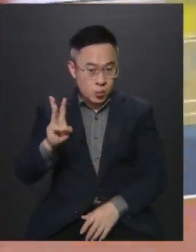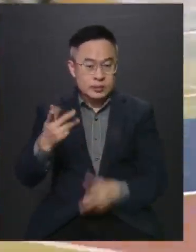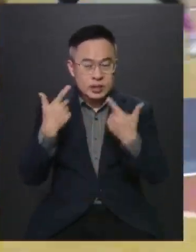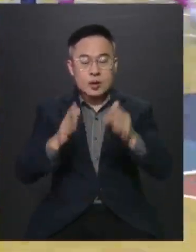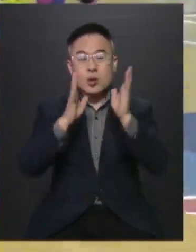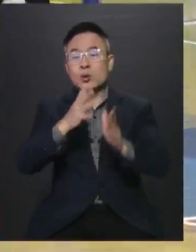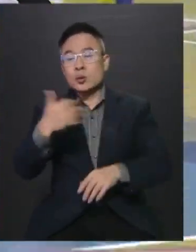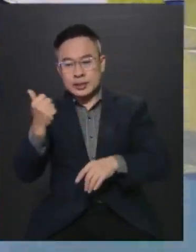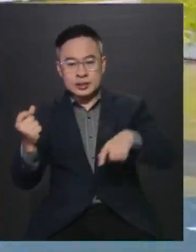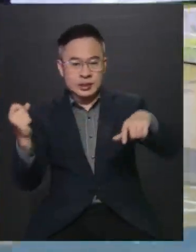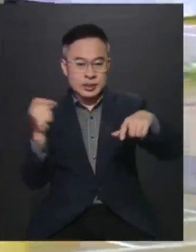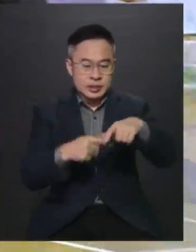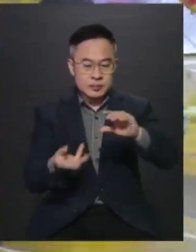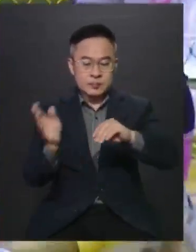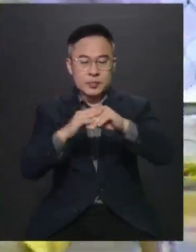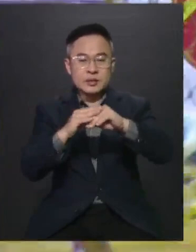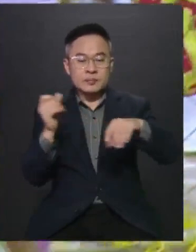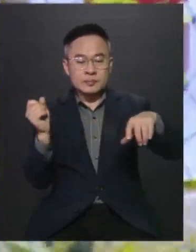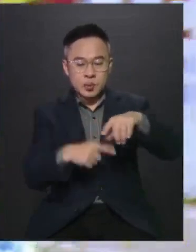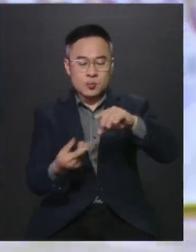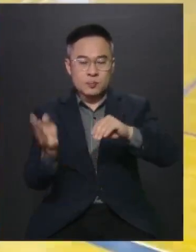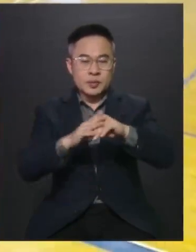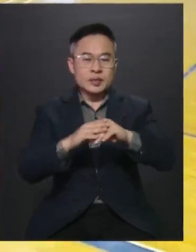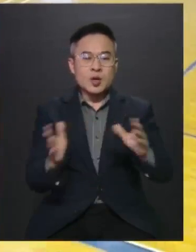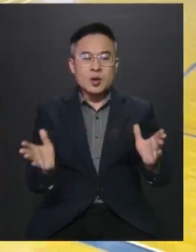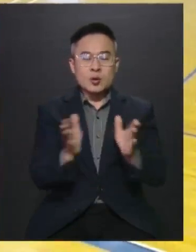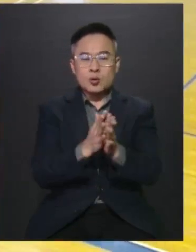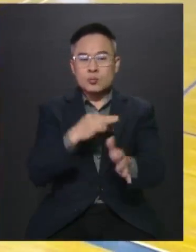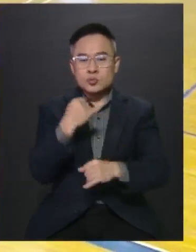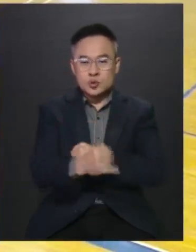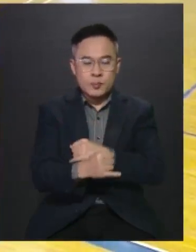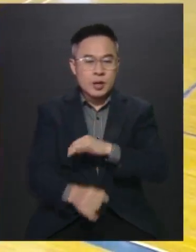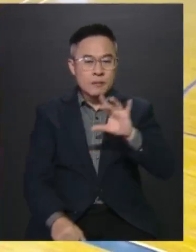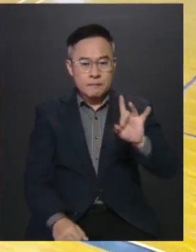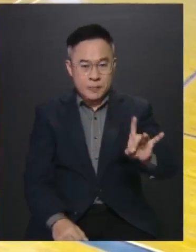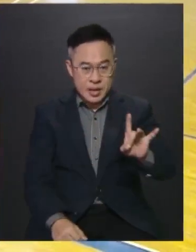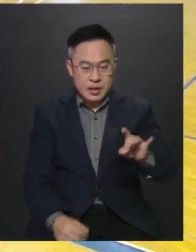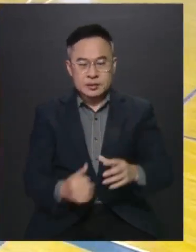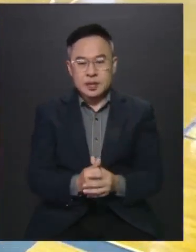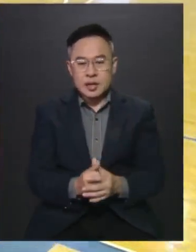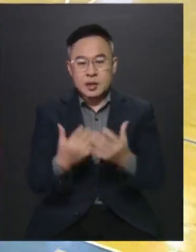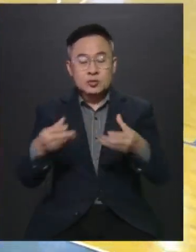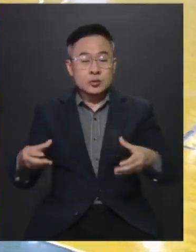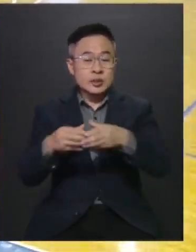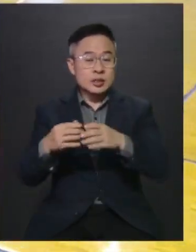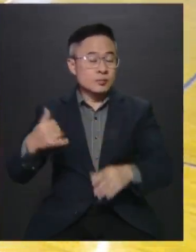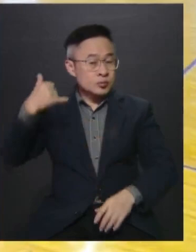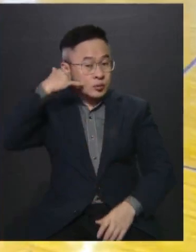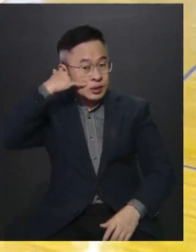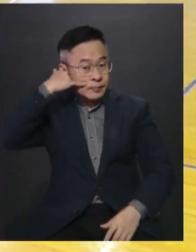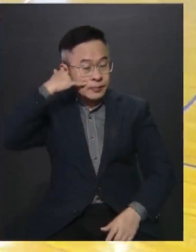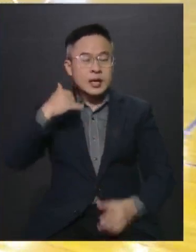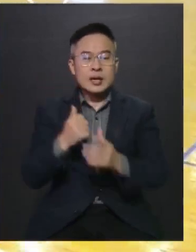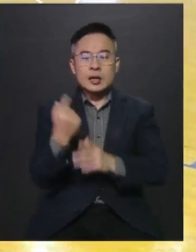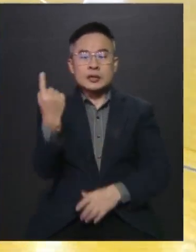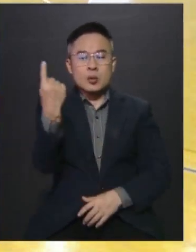าจากรณชัยจูวงศุขครับแล้วก็สุภวุฒิเถื่อนกลางนะครับส่วน NT ฟุตซอลคลับครับได้ประตูปลอบใจมา1ประตูครับในนาที29จ